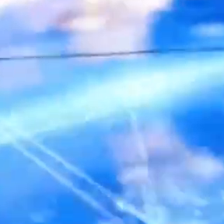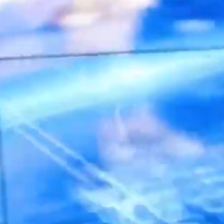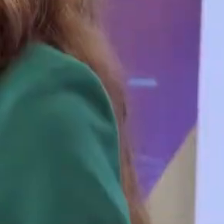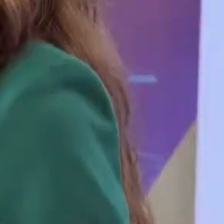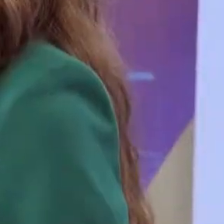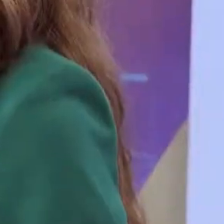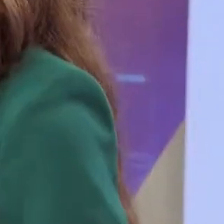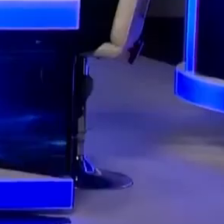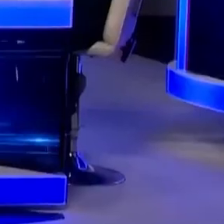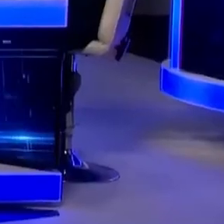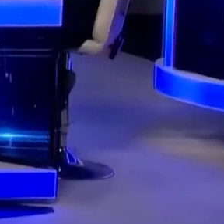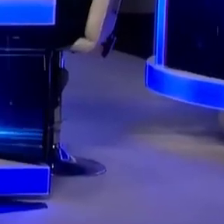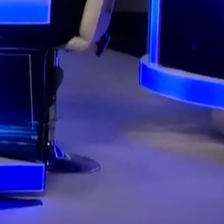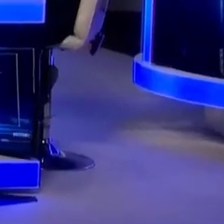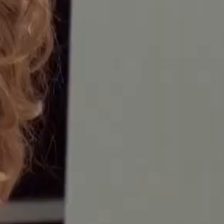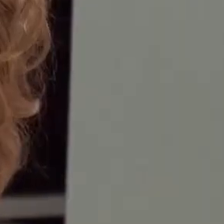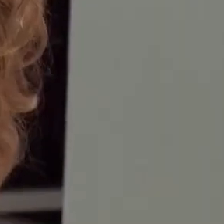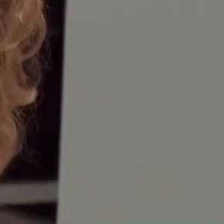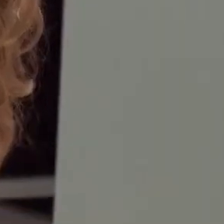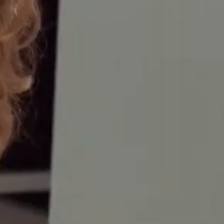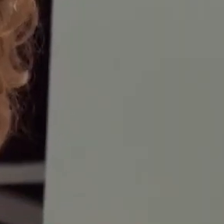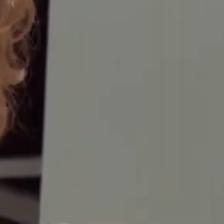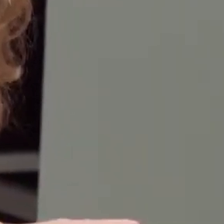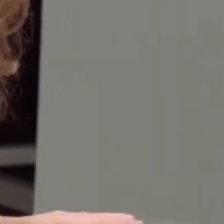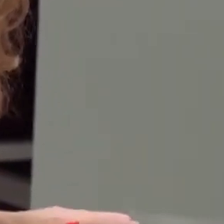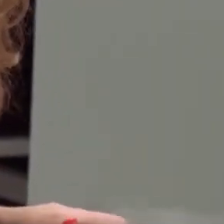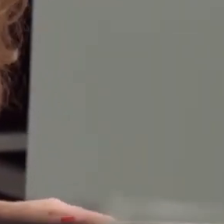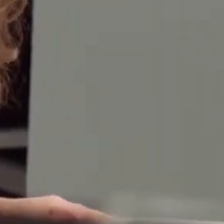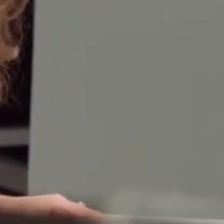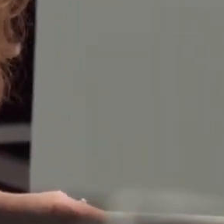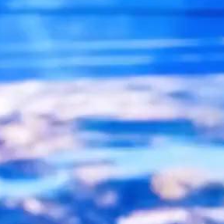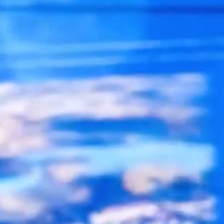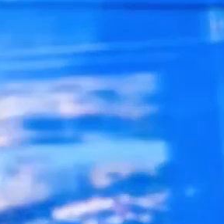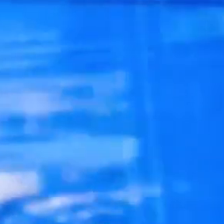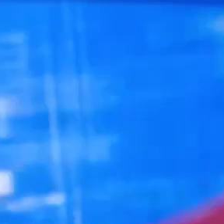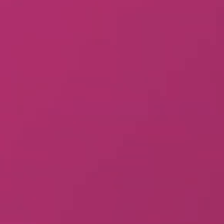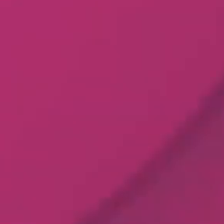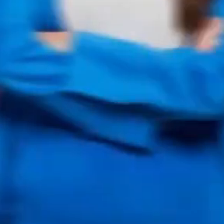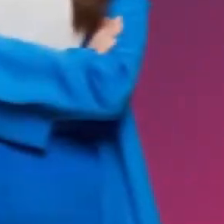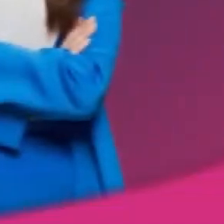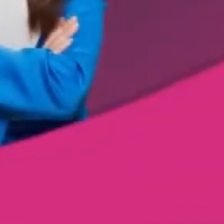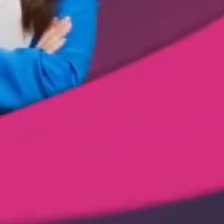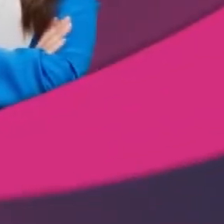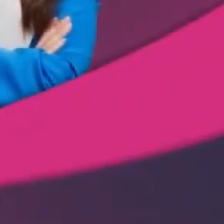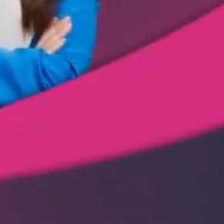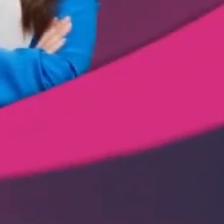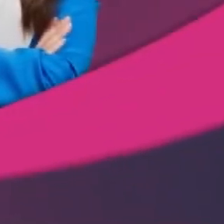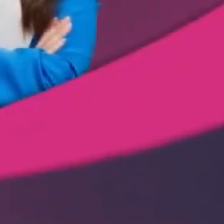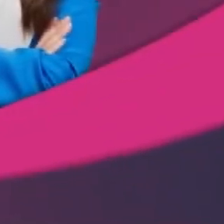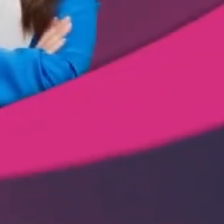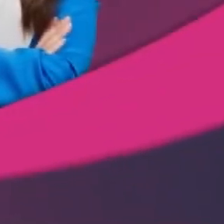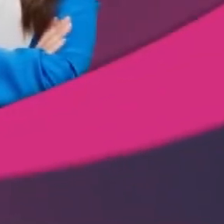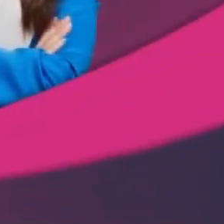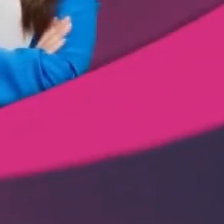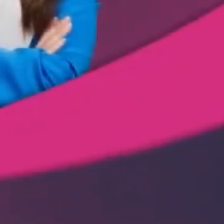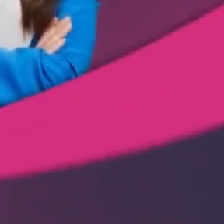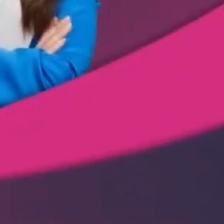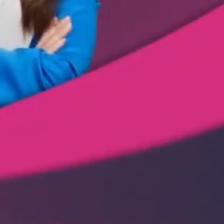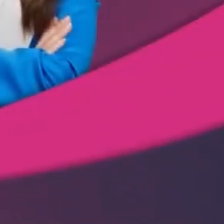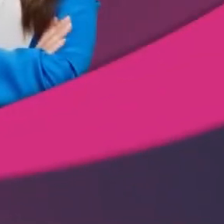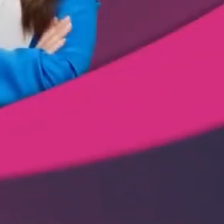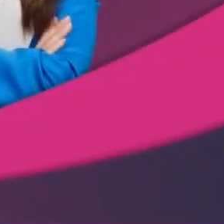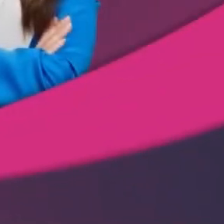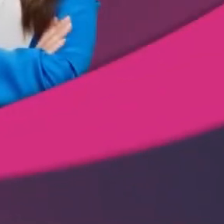am aflat răspunsuri am analizat iar sus pe făcut concluzii Nu mă opresc la TV opt